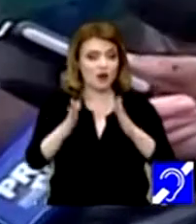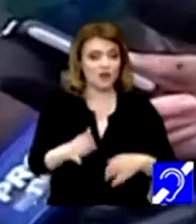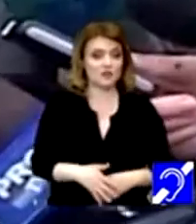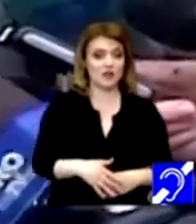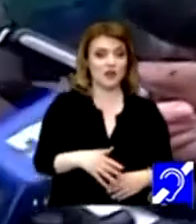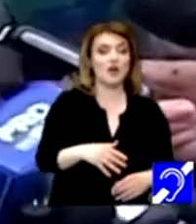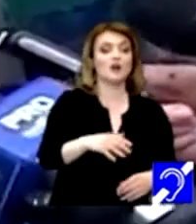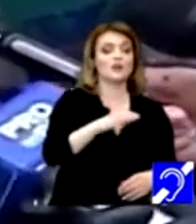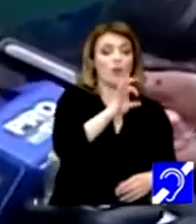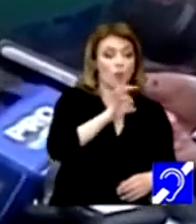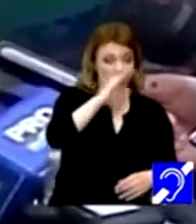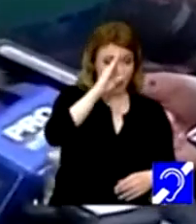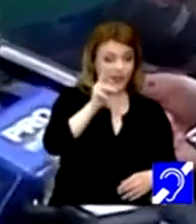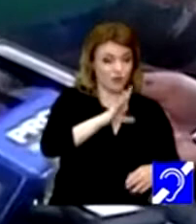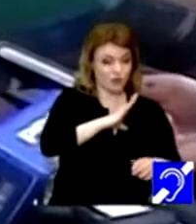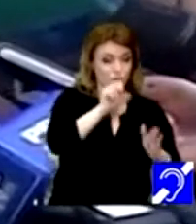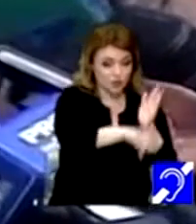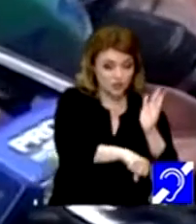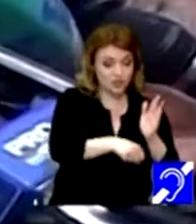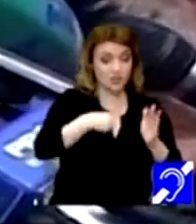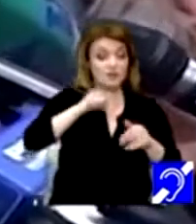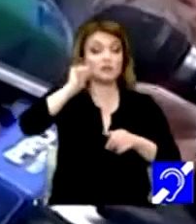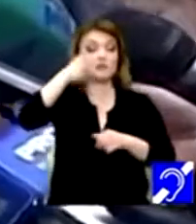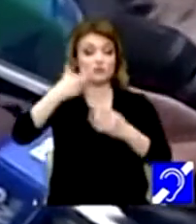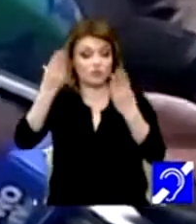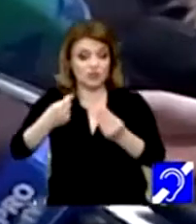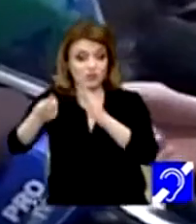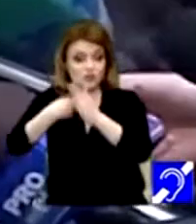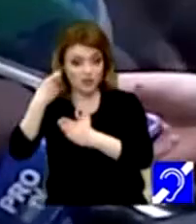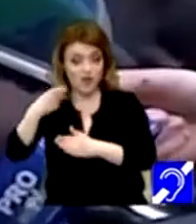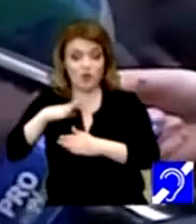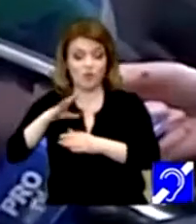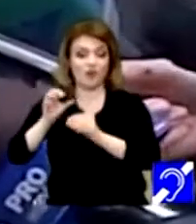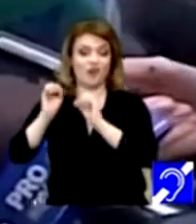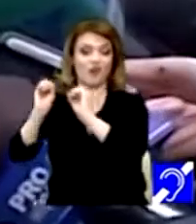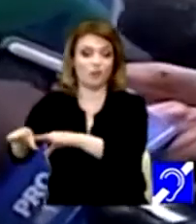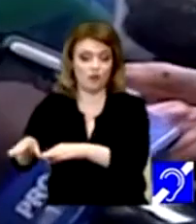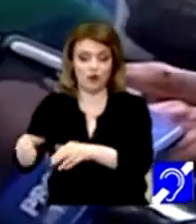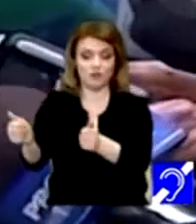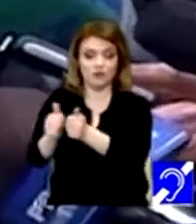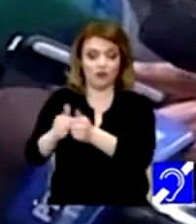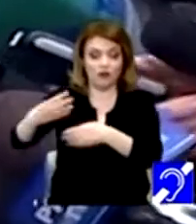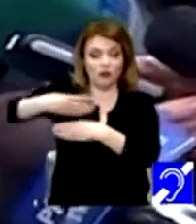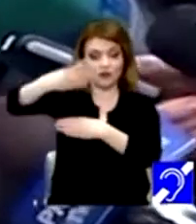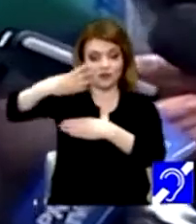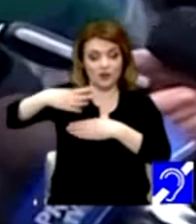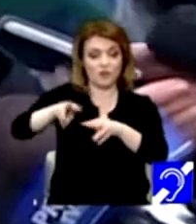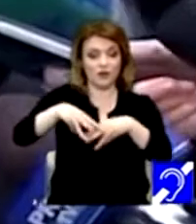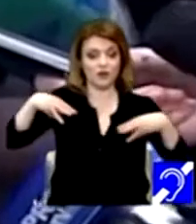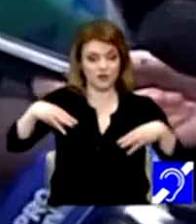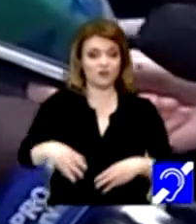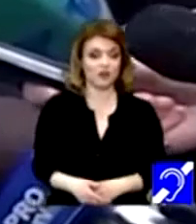eu am aflat a doua zi că s-a găsit sub peretele Parlamentului o